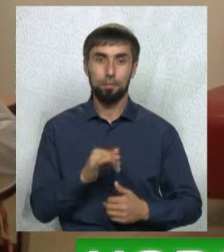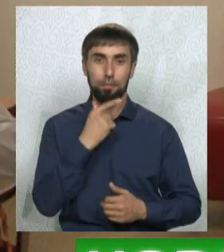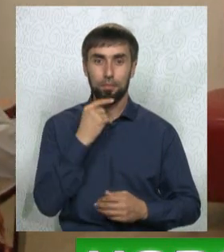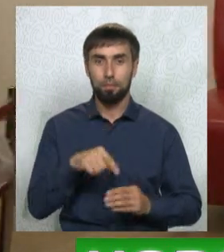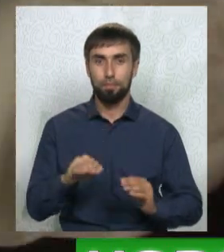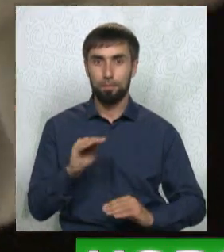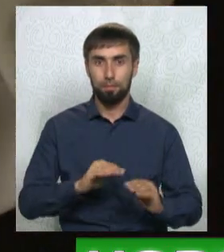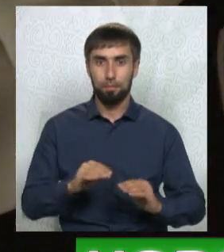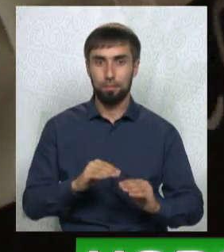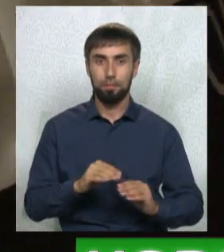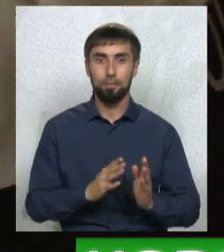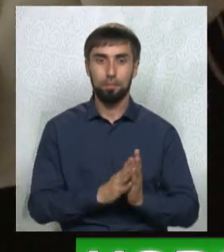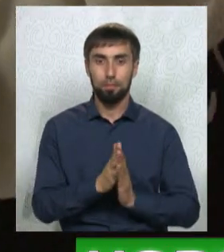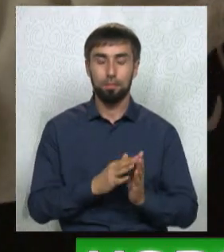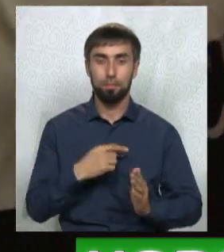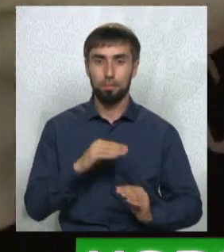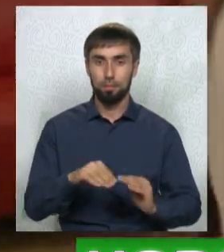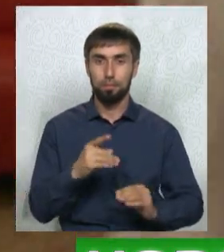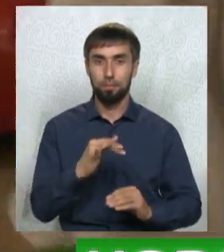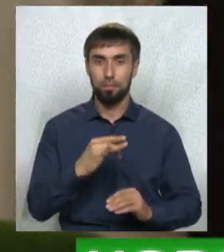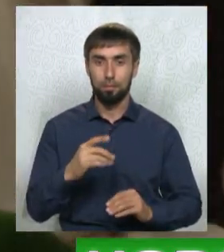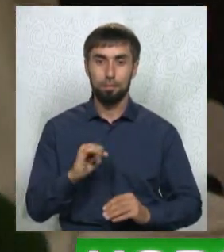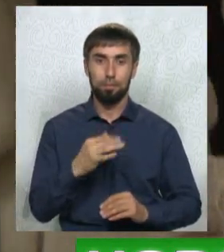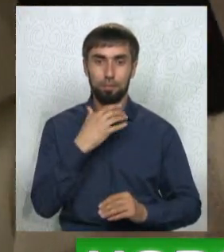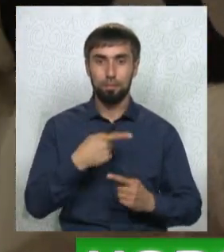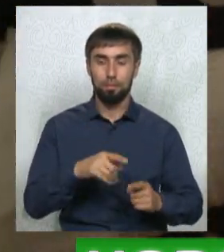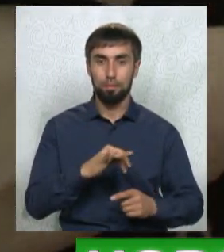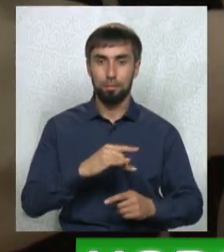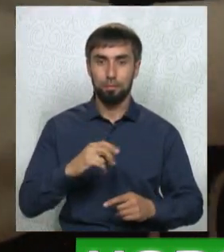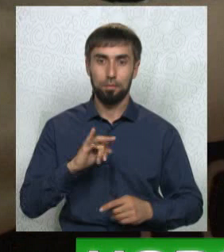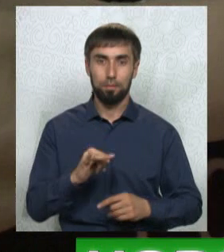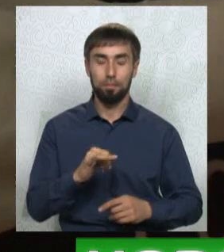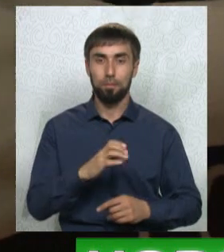их раскладываем. Огурцы мы положим в одну сторону, помидоры в другую.